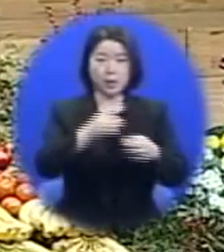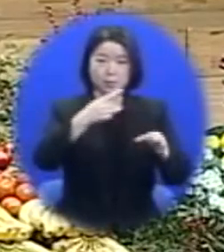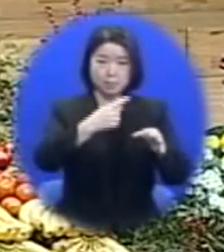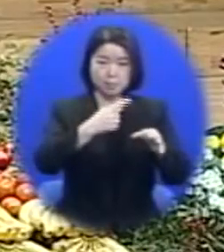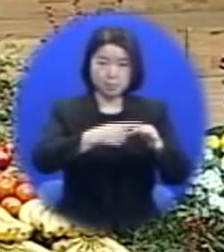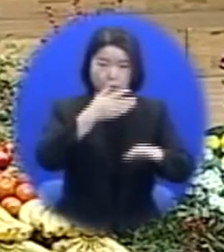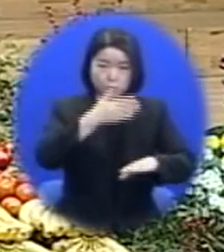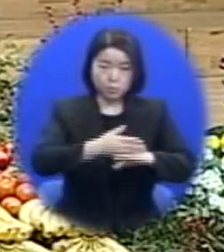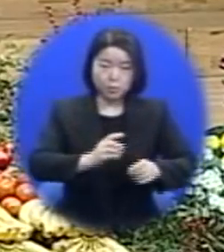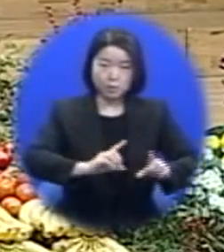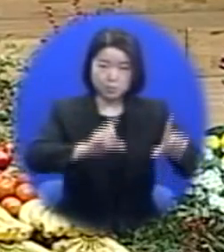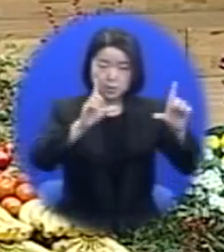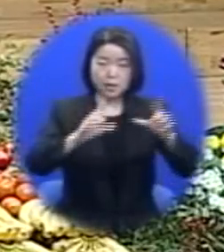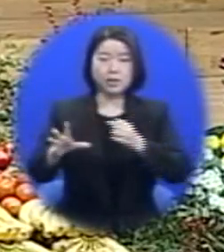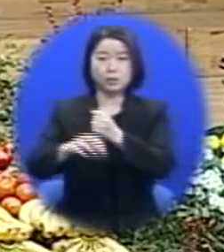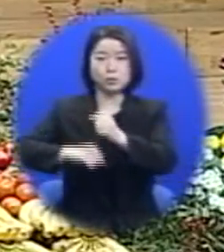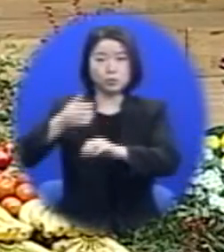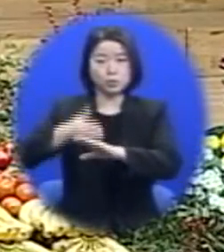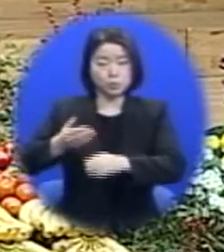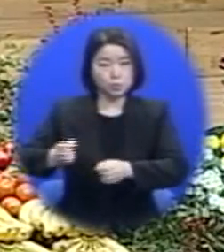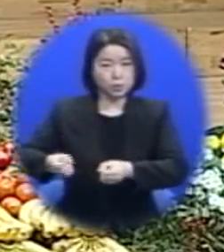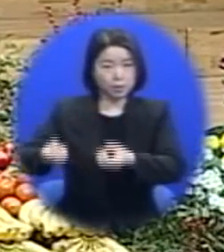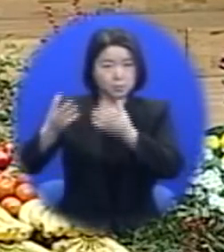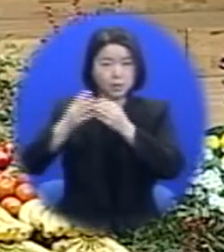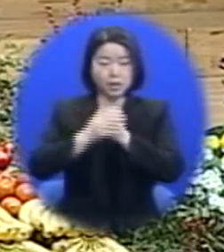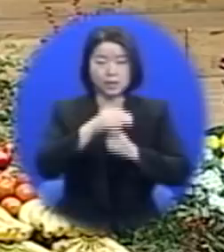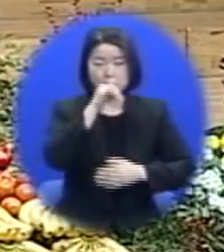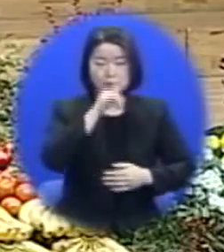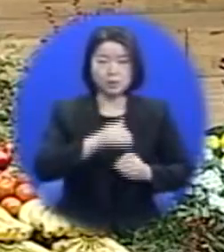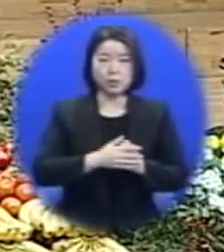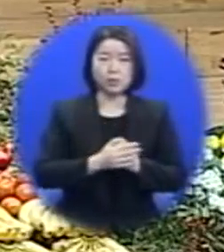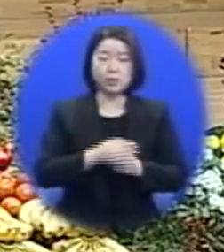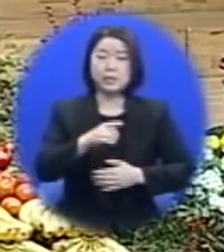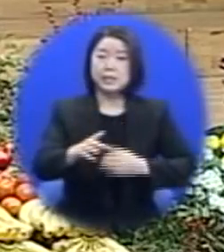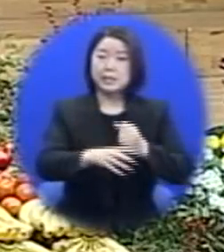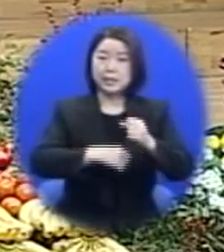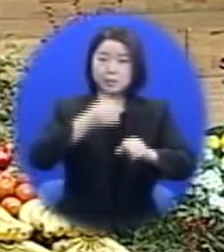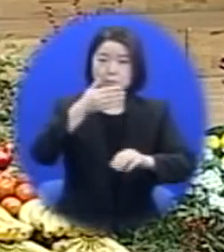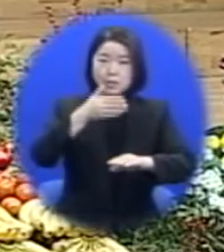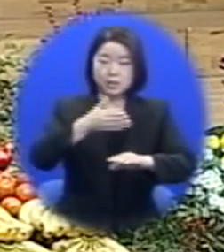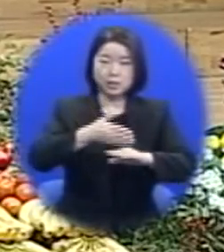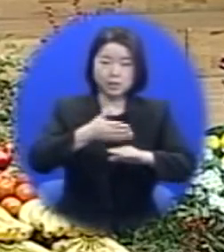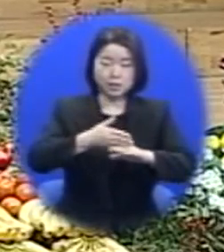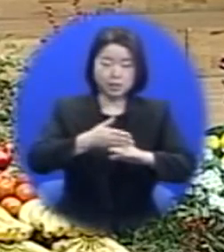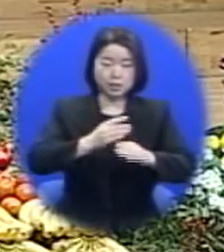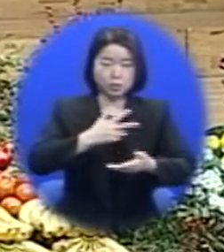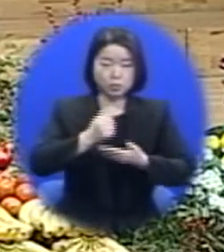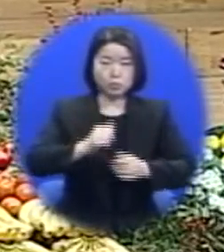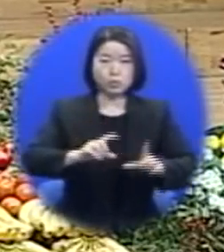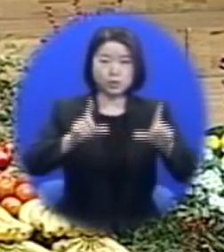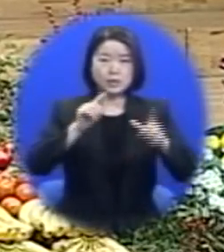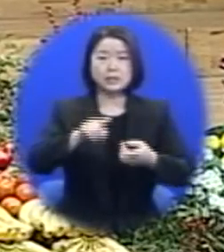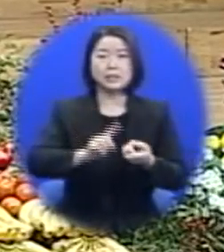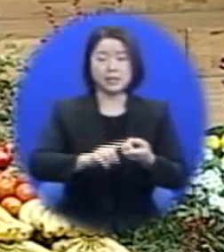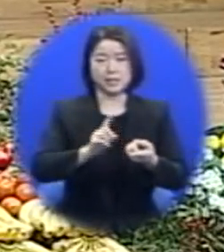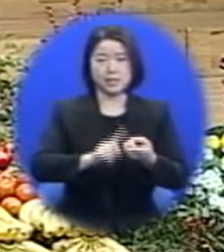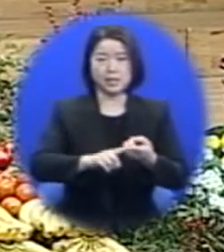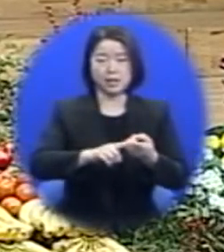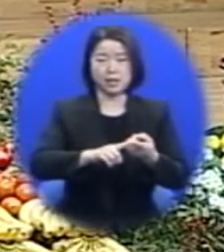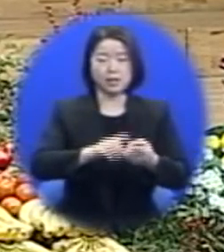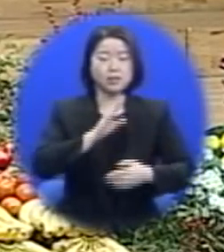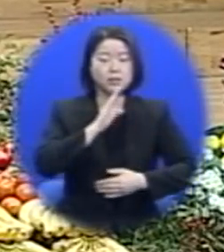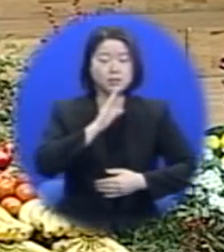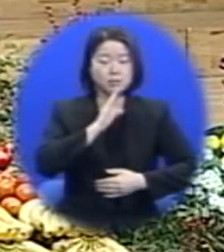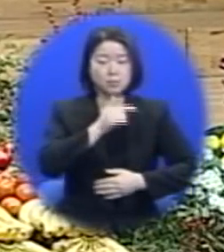주일을 지킵니다. 이 감사 신앙은 참 놀라운 은혜입니다. 그 자체가 하나님께서 우리에게 주신 말할 수